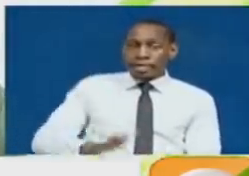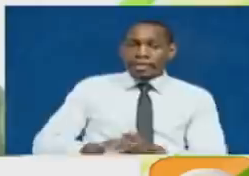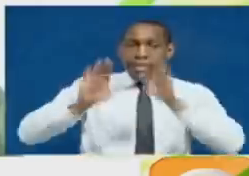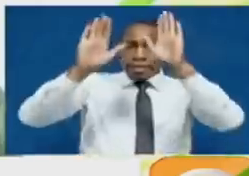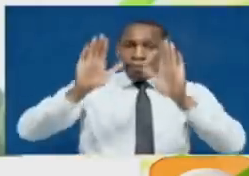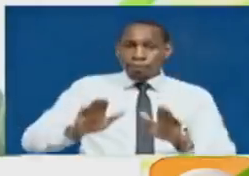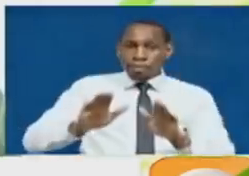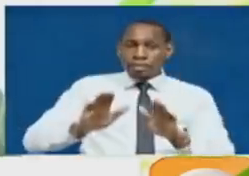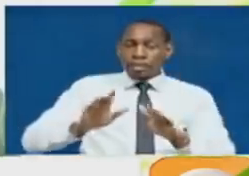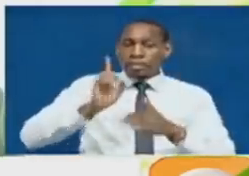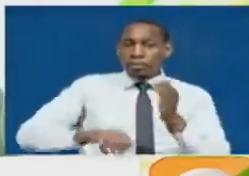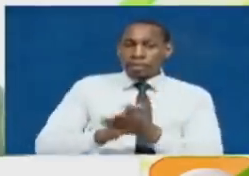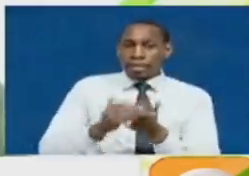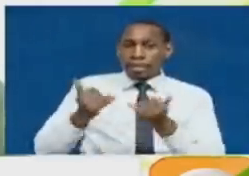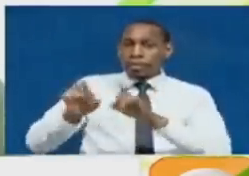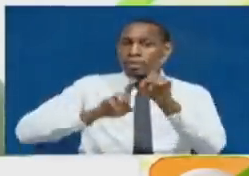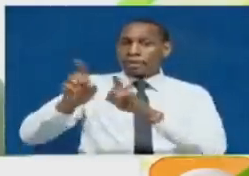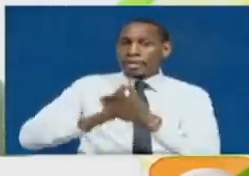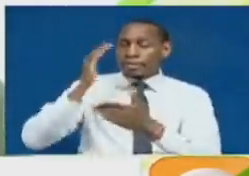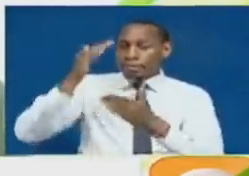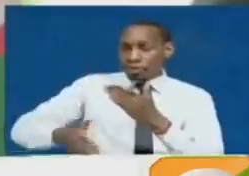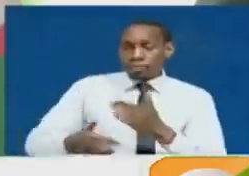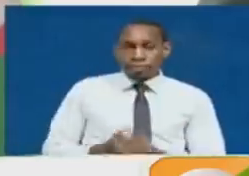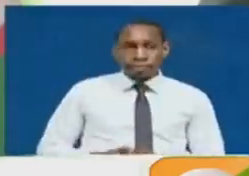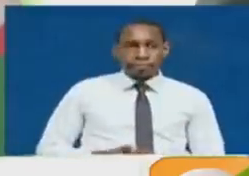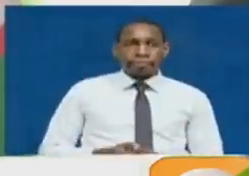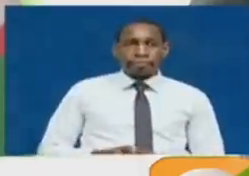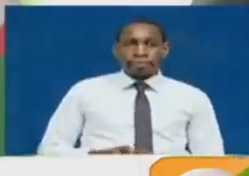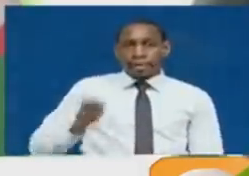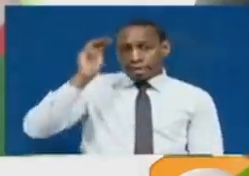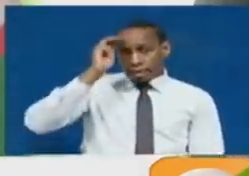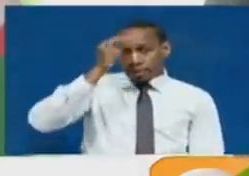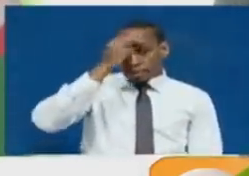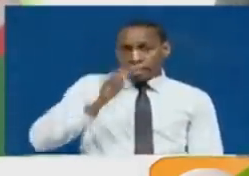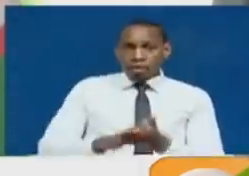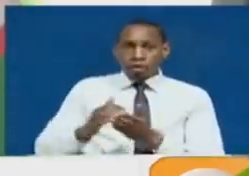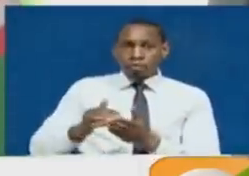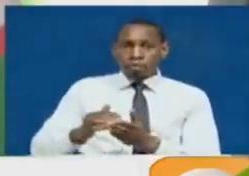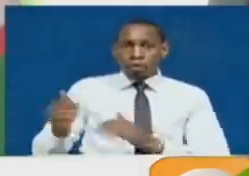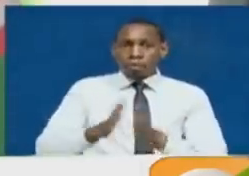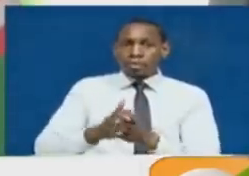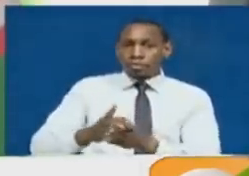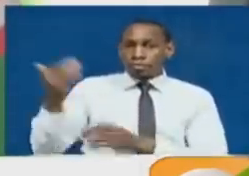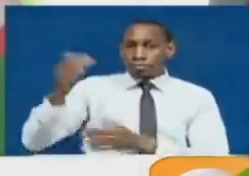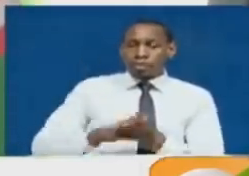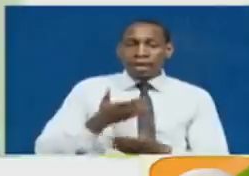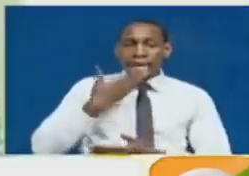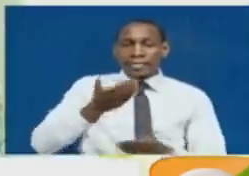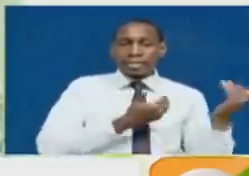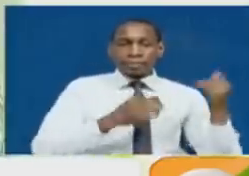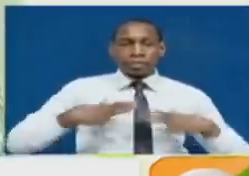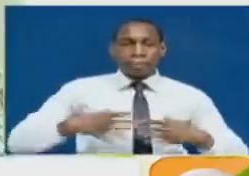More importantly, that journey has now come to an end. Karua alipochukua nafasi yake akajibu matarajio ya